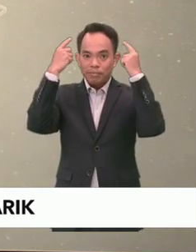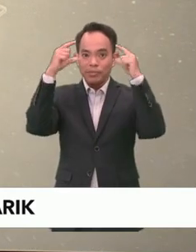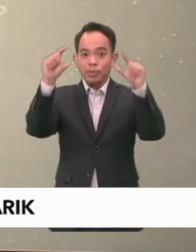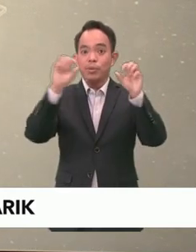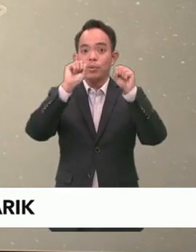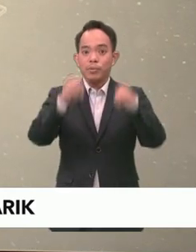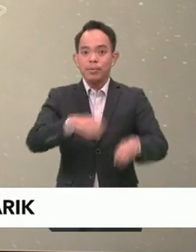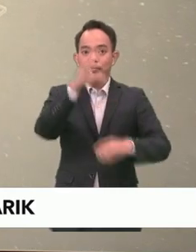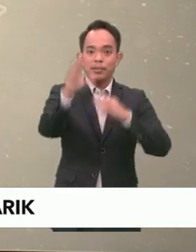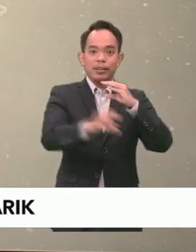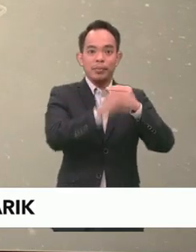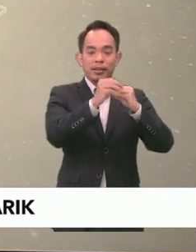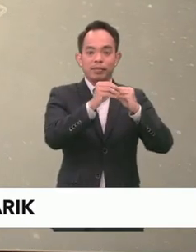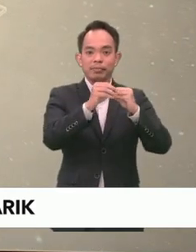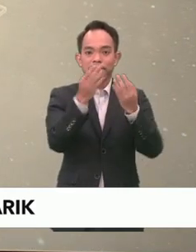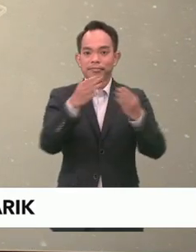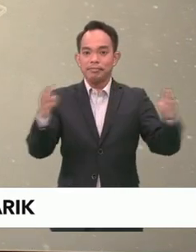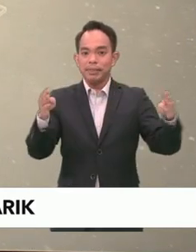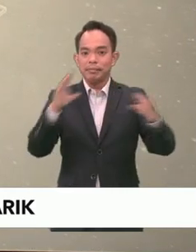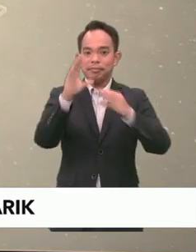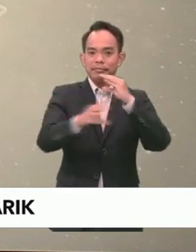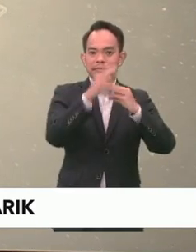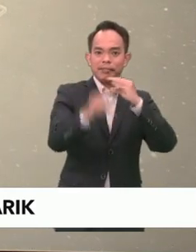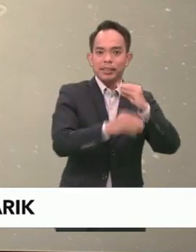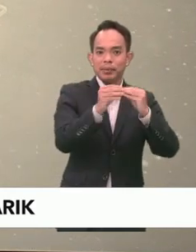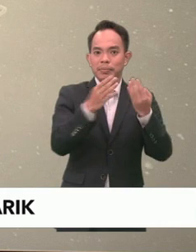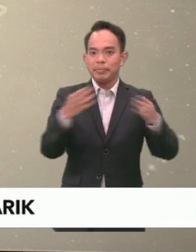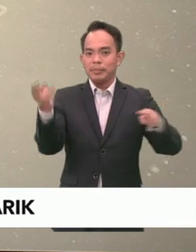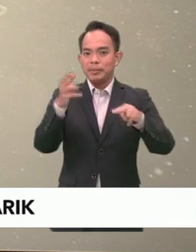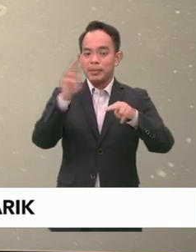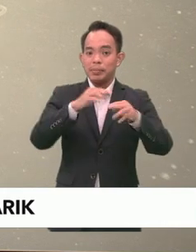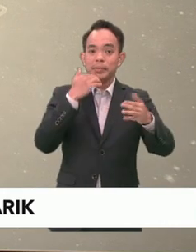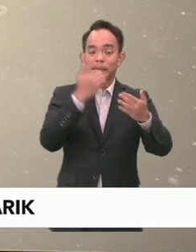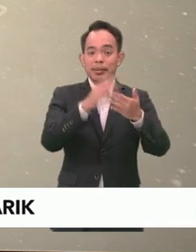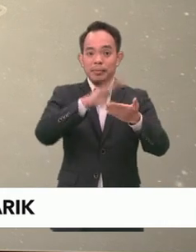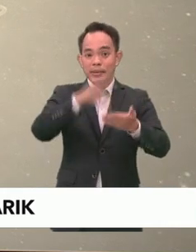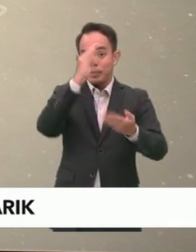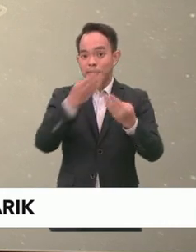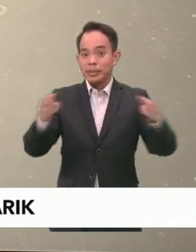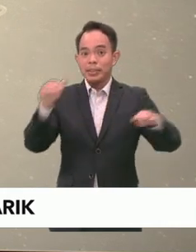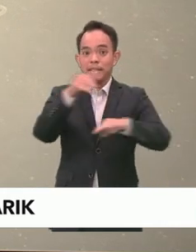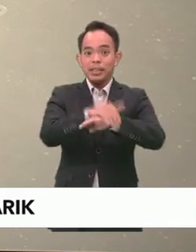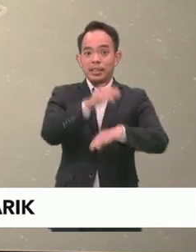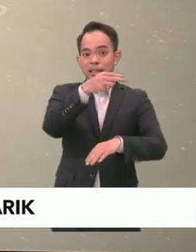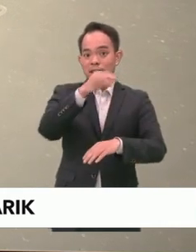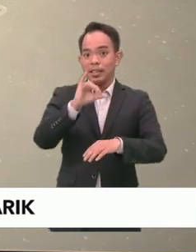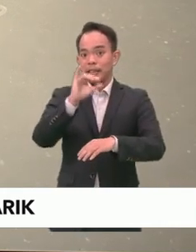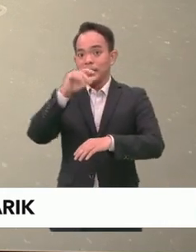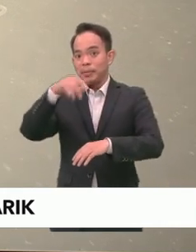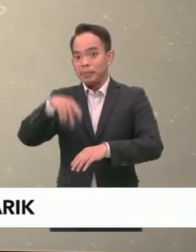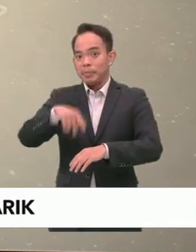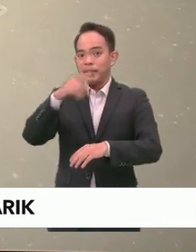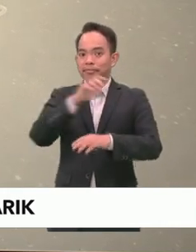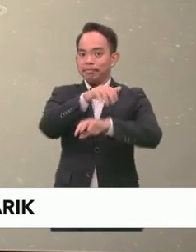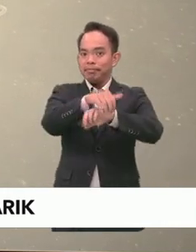pelajar meningkatkan penguasaan bahasa Inggeris menerusi pertandingan E-Class Highly Immersive Program atau HIP English Story